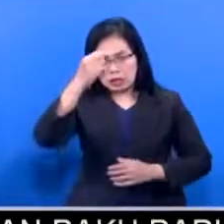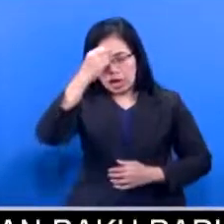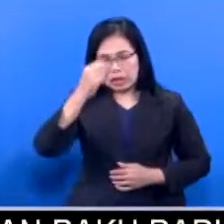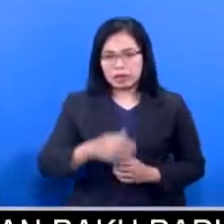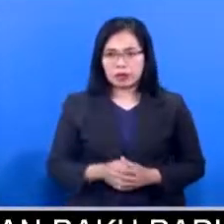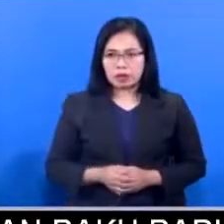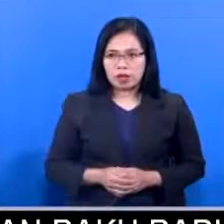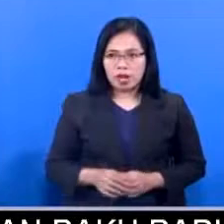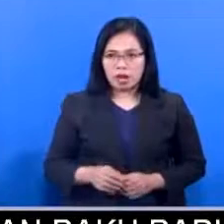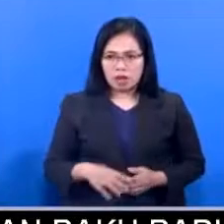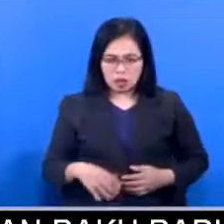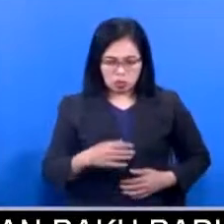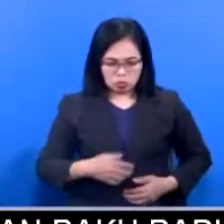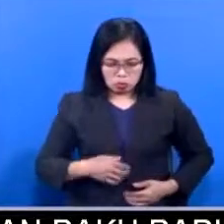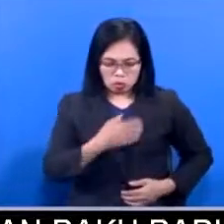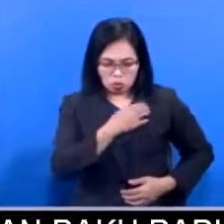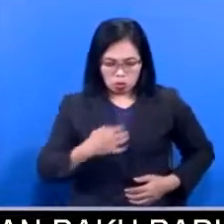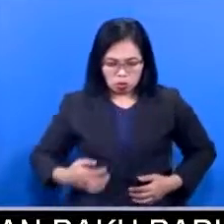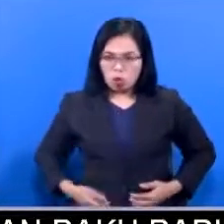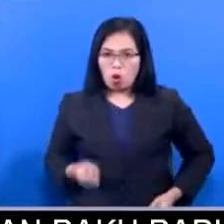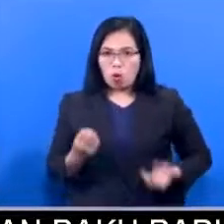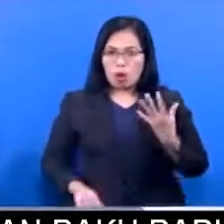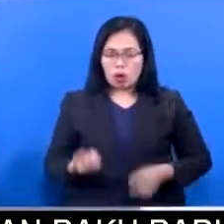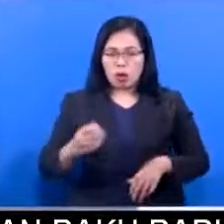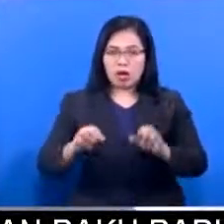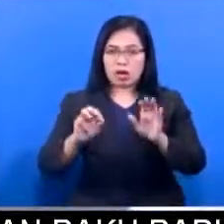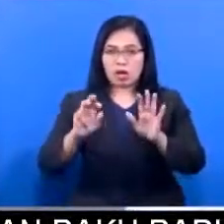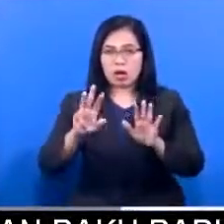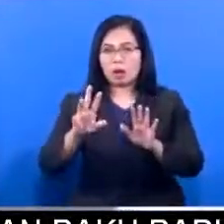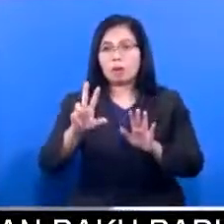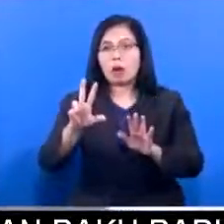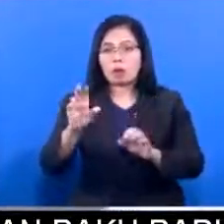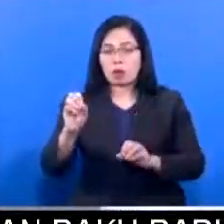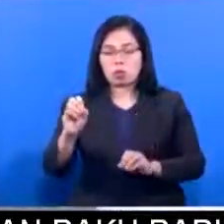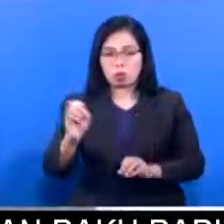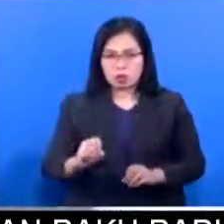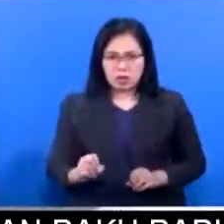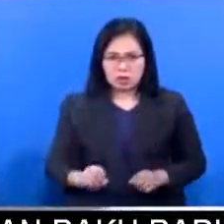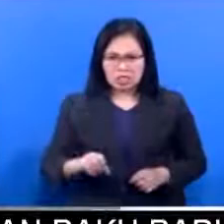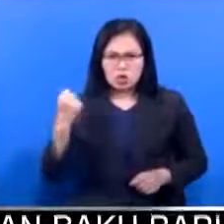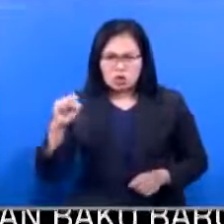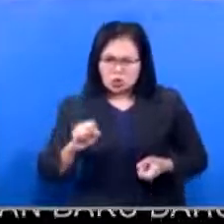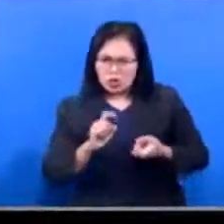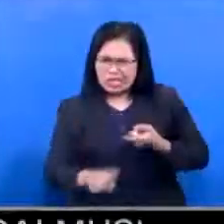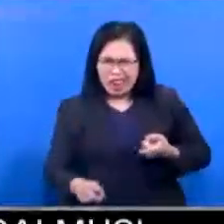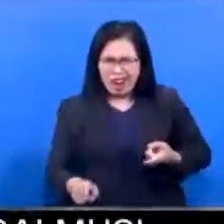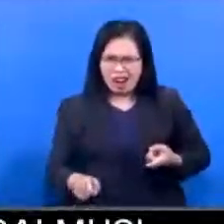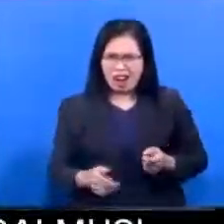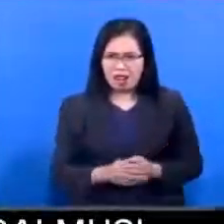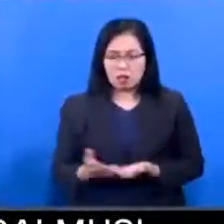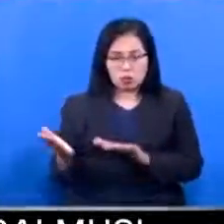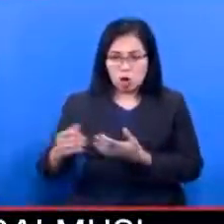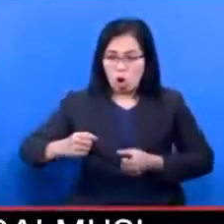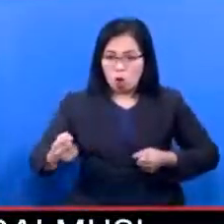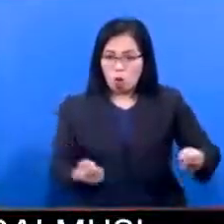korban tewas dengan luka bakar di atas 80% sehingga sulit untuk dikenali. Satu persatu iring-iringan mobil yang membawa jenazah